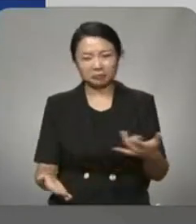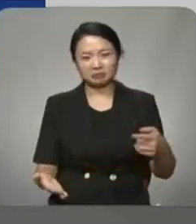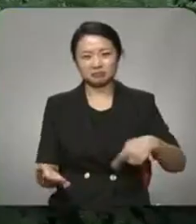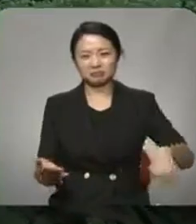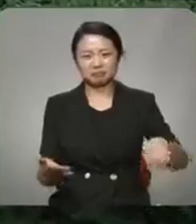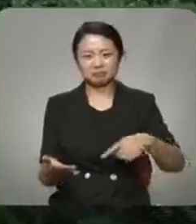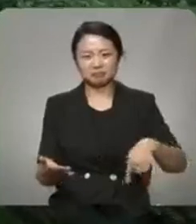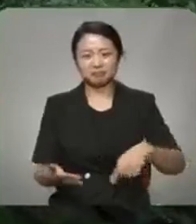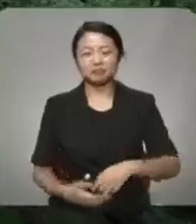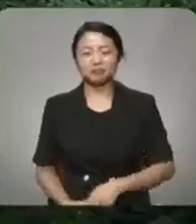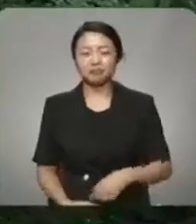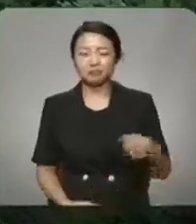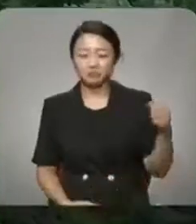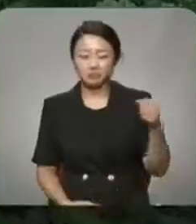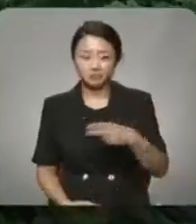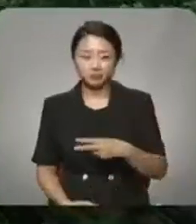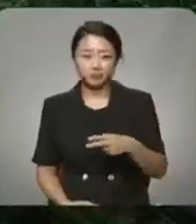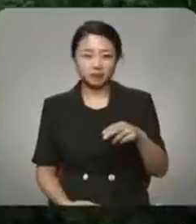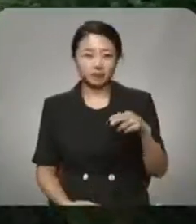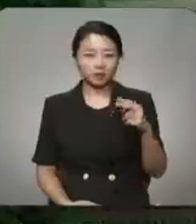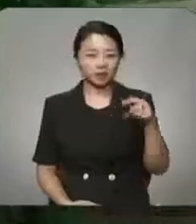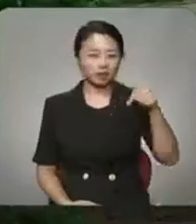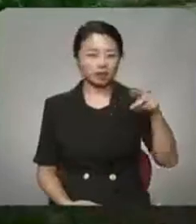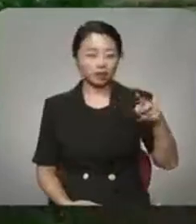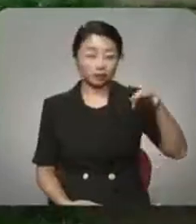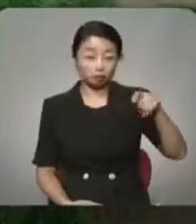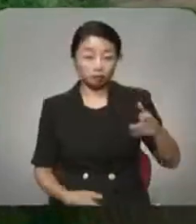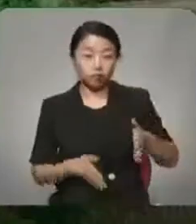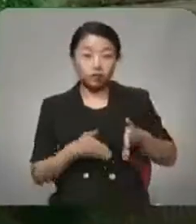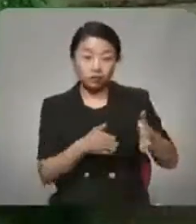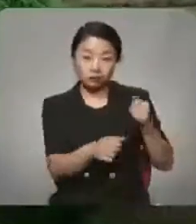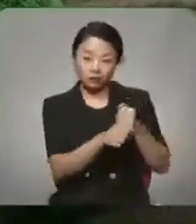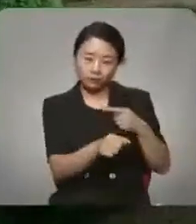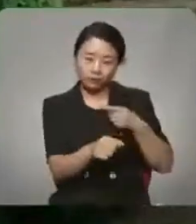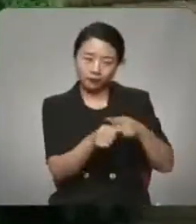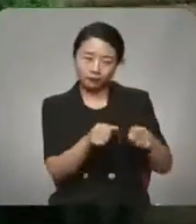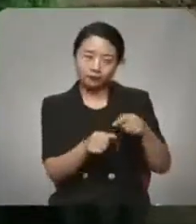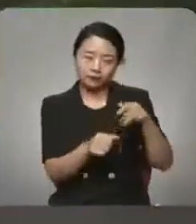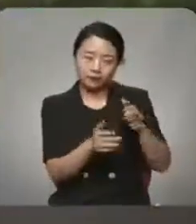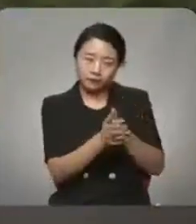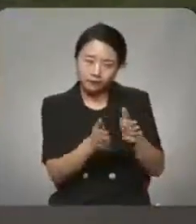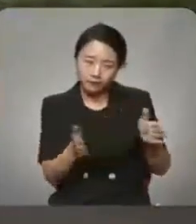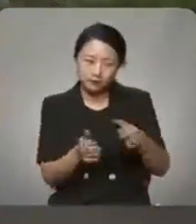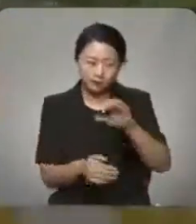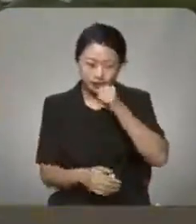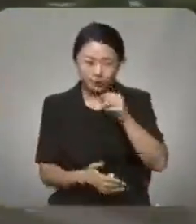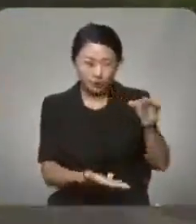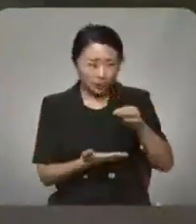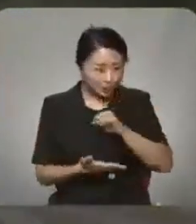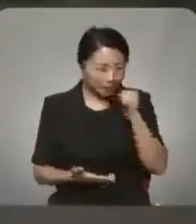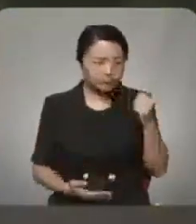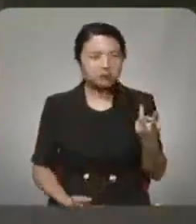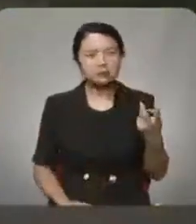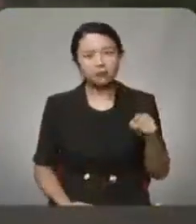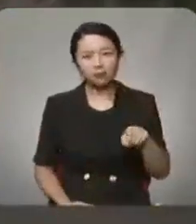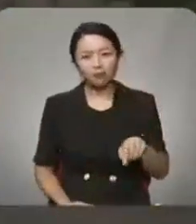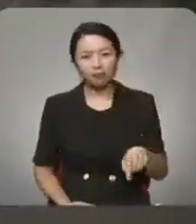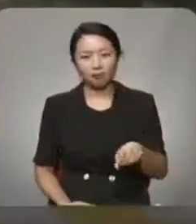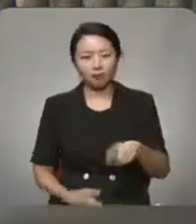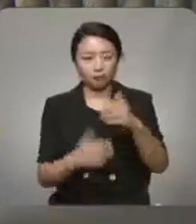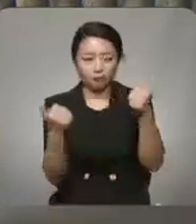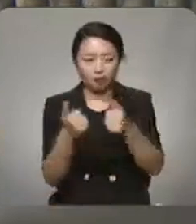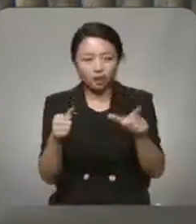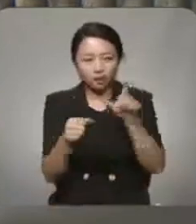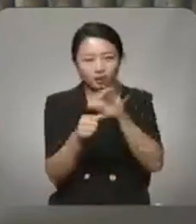빠졌습니다. 제2경춘국도는 내년 하반기 착공을 계획하고 있는데 예산은 20억 원만 반영돼 국회 심의